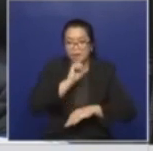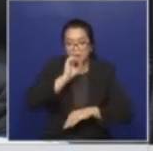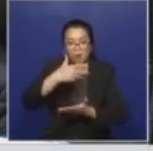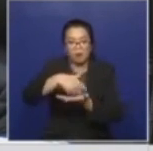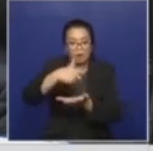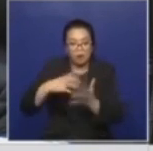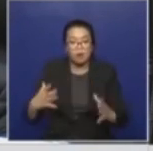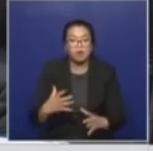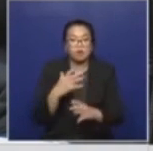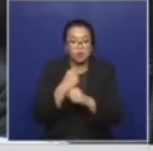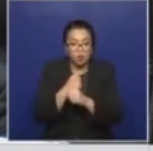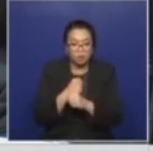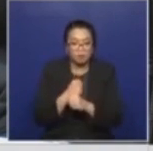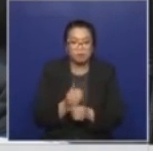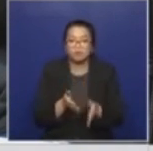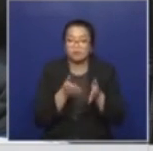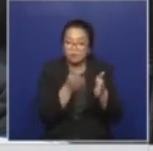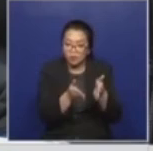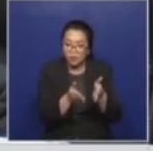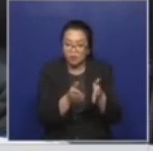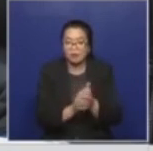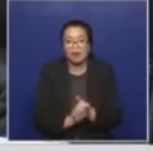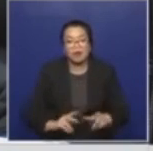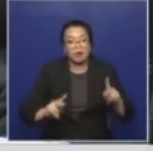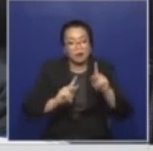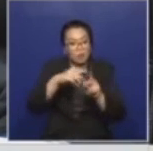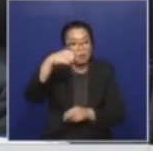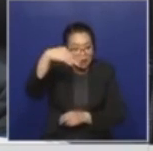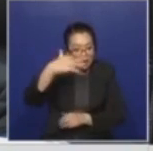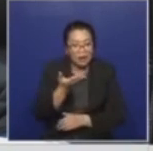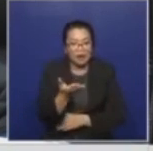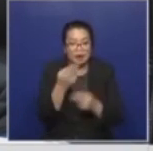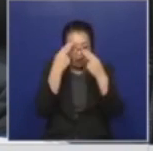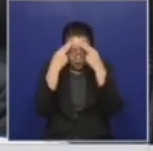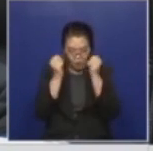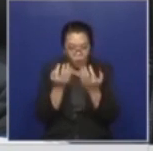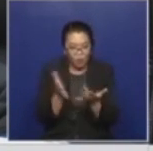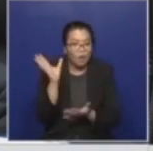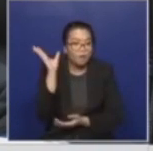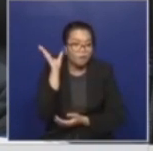อีกครั้งหนึ่งโดยเฉพาะท่านรัฐมนตรีพลังงานนะครับท่านรอฟังนะครับท่านนายกรอฟัง